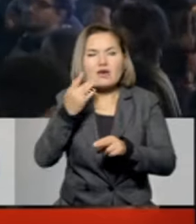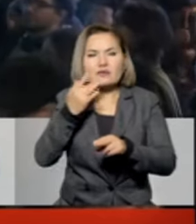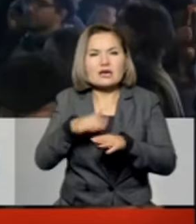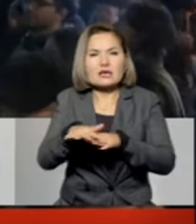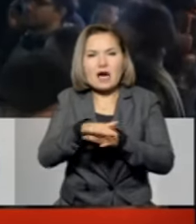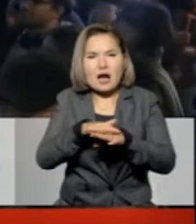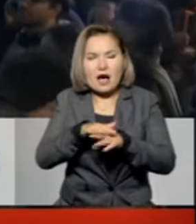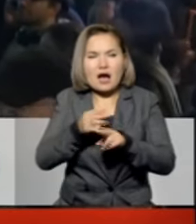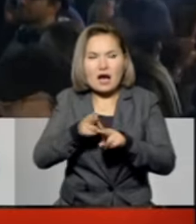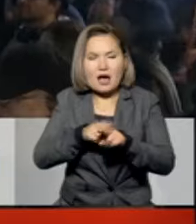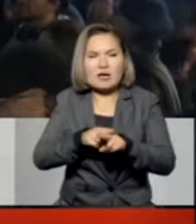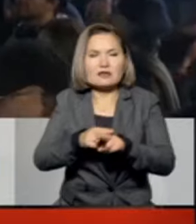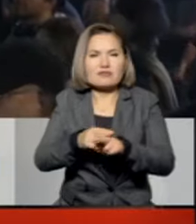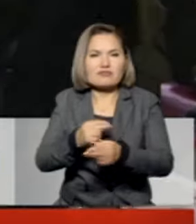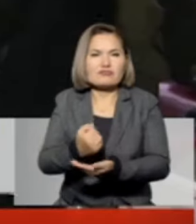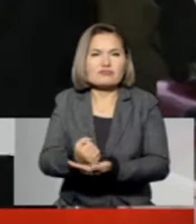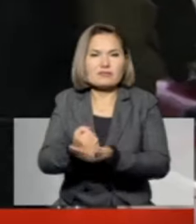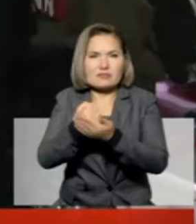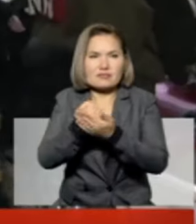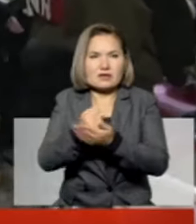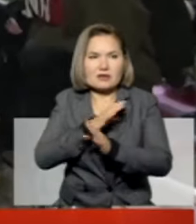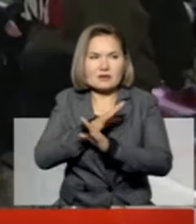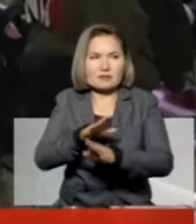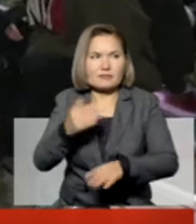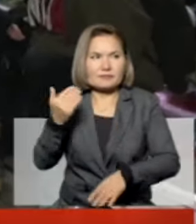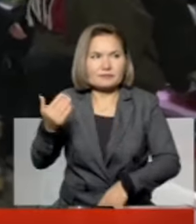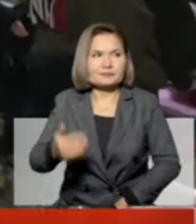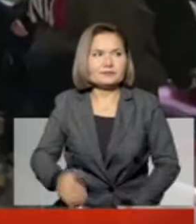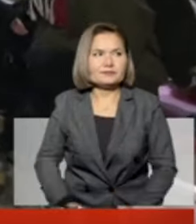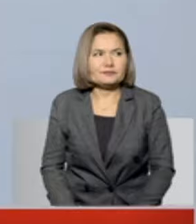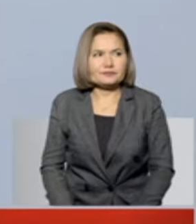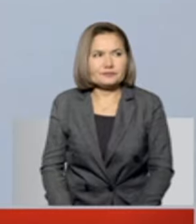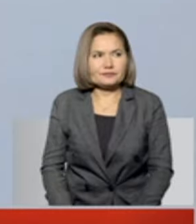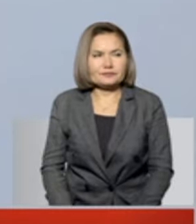халықтың көпшілігі қолдағанын мәлімдеп отыр.